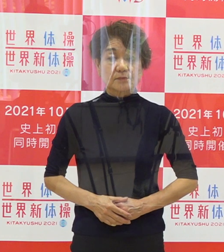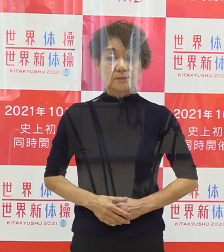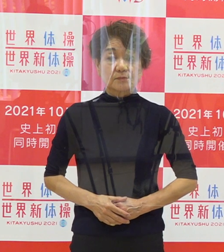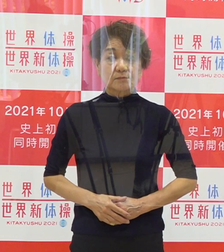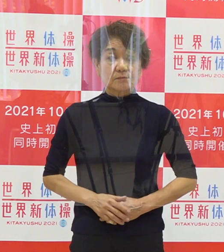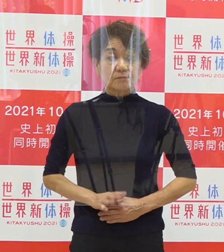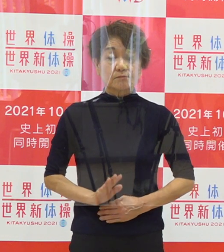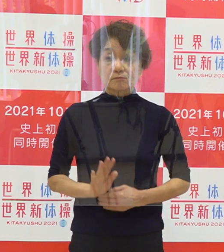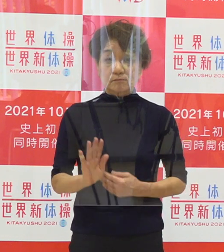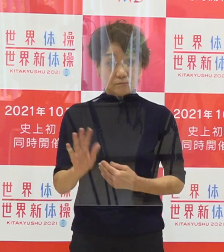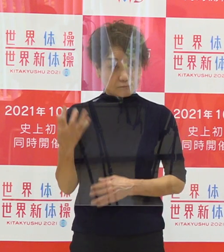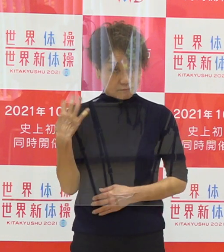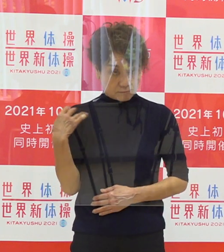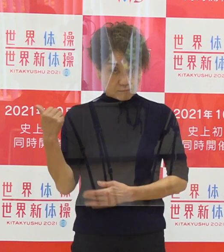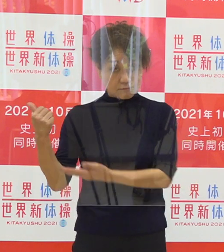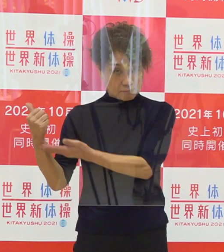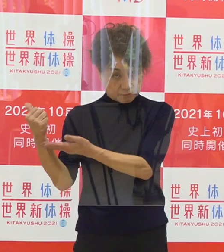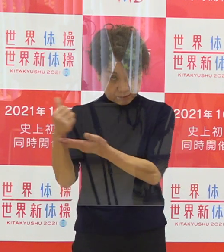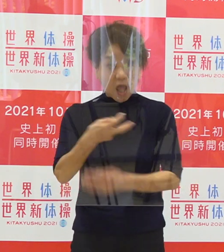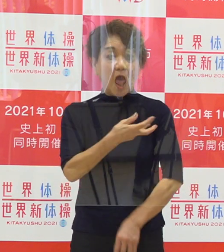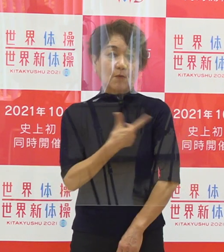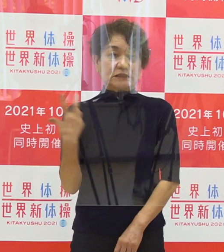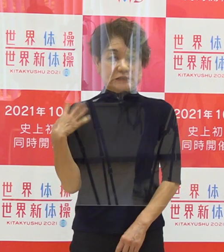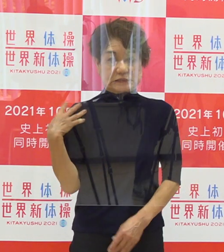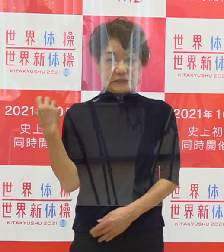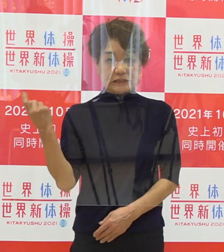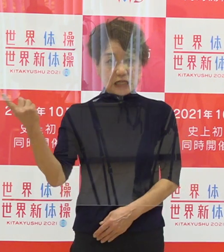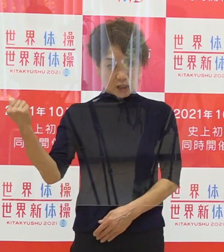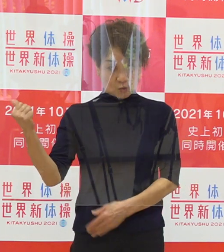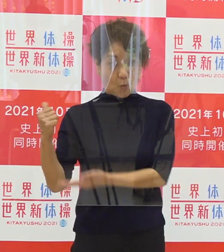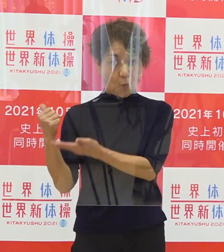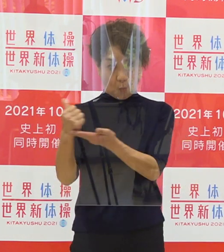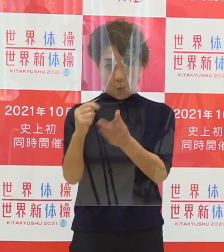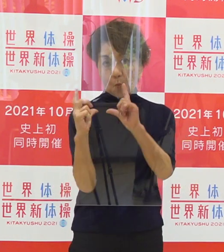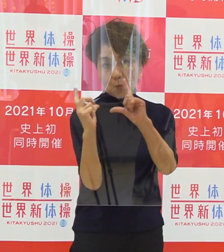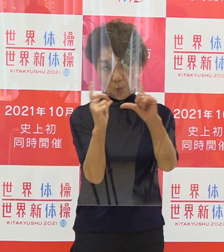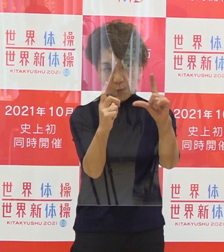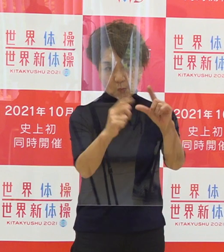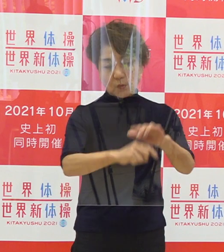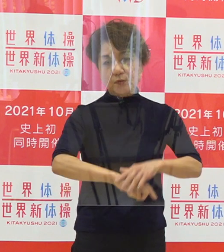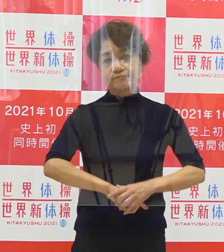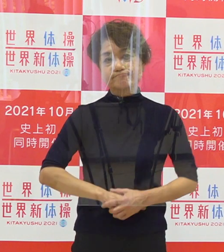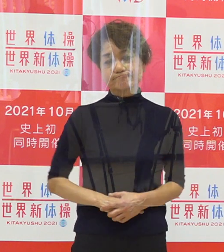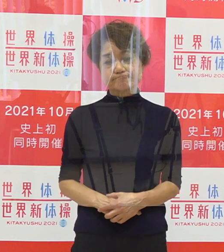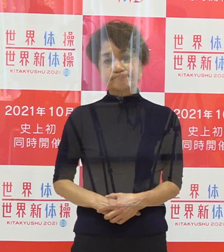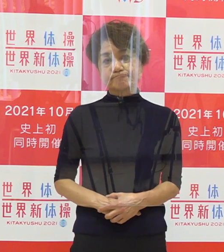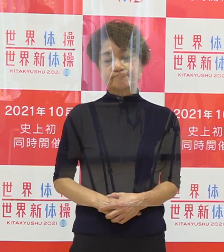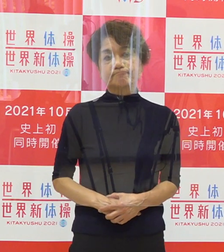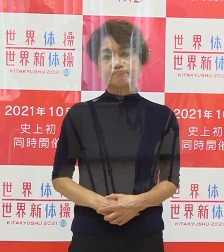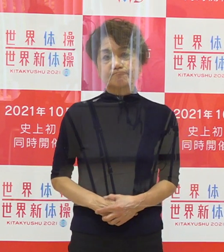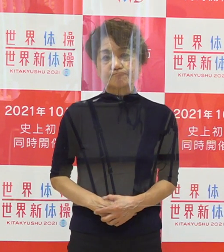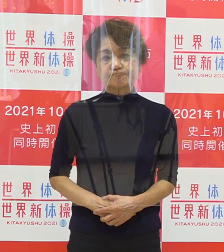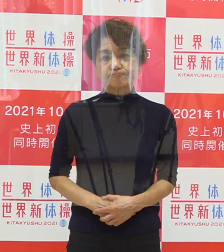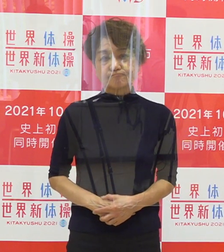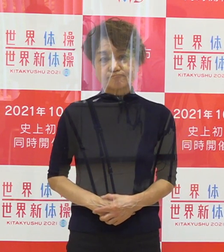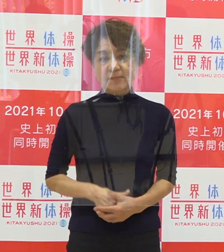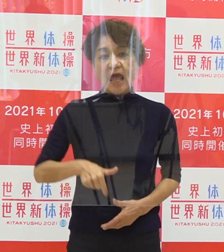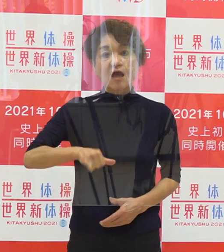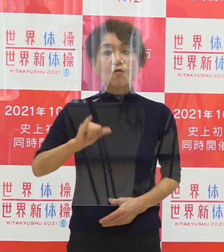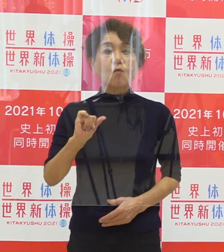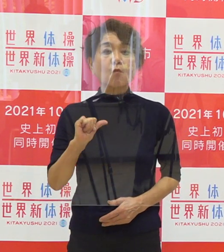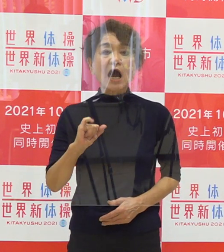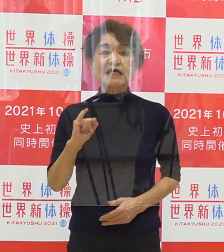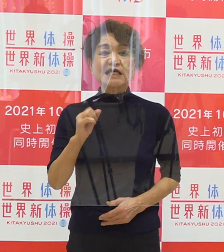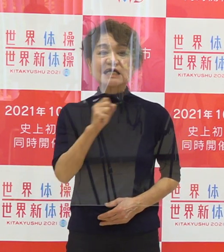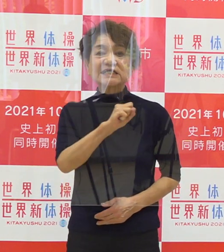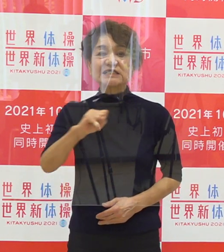保健福祉局で、ワクチン接種の担当課長としております井上と申します。よろしくお願いいたします。先ほどご質問がございました、ファイザー社製の枠